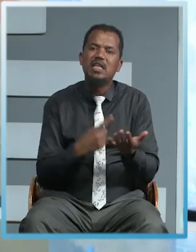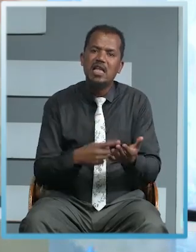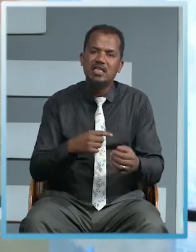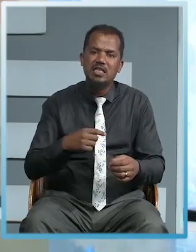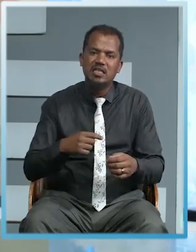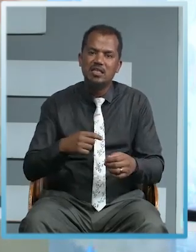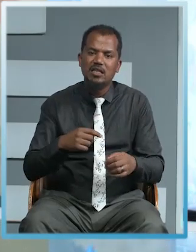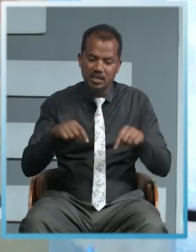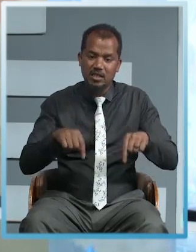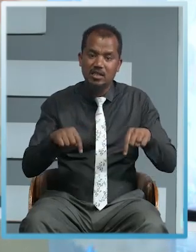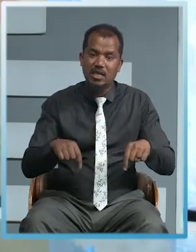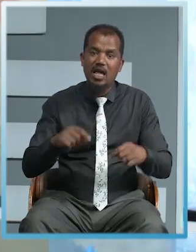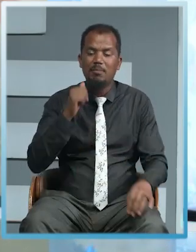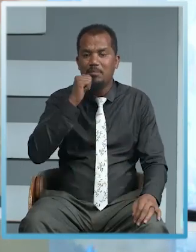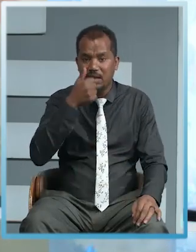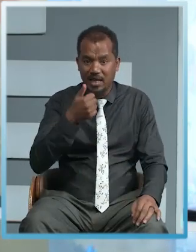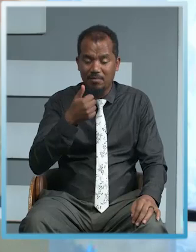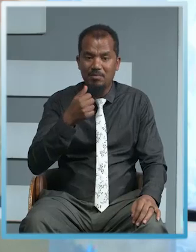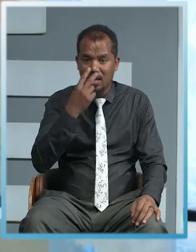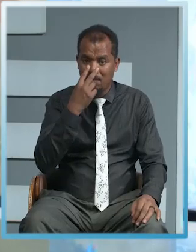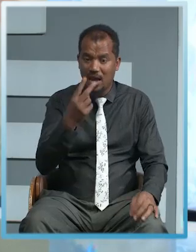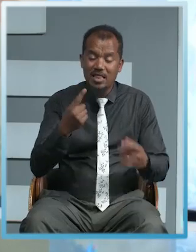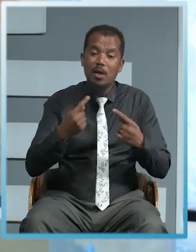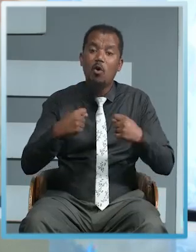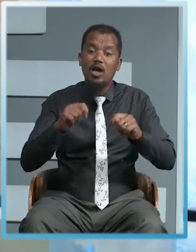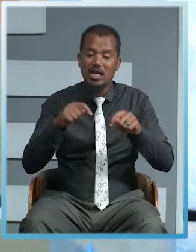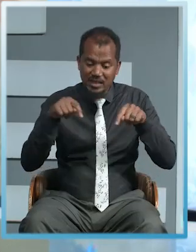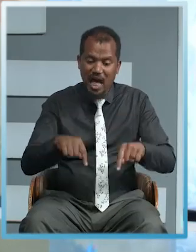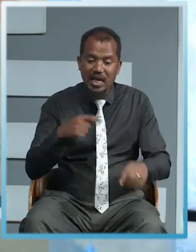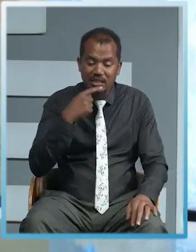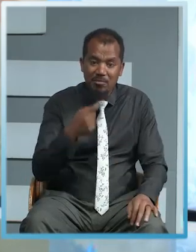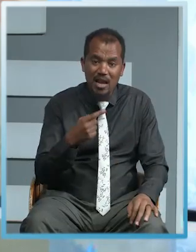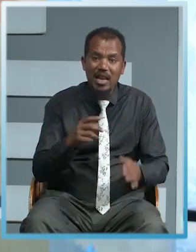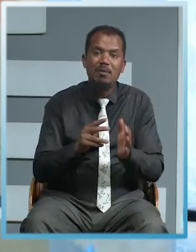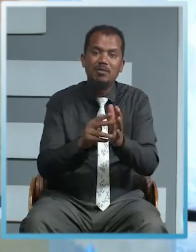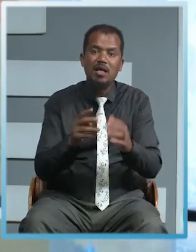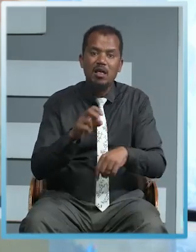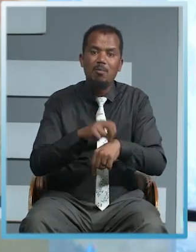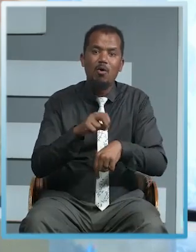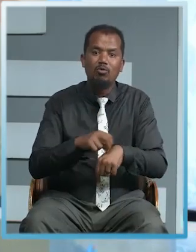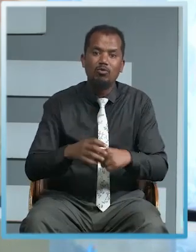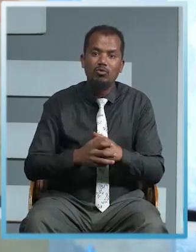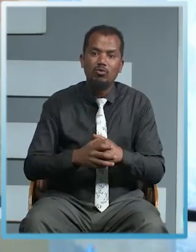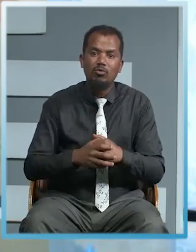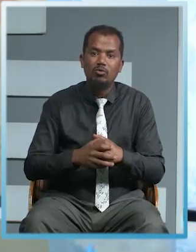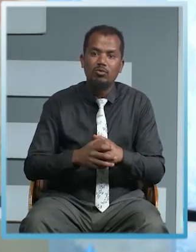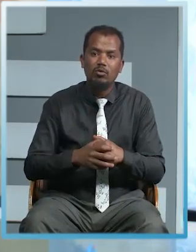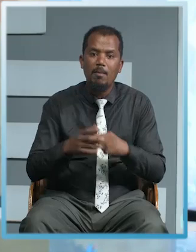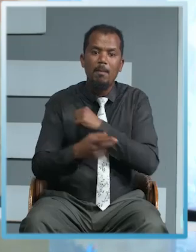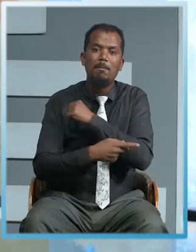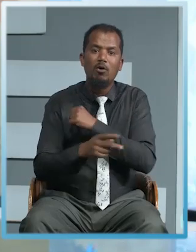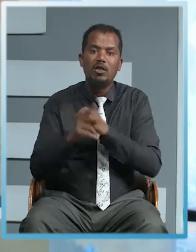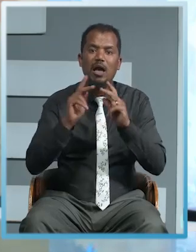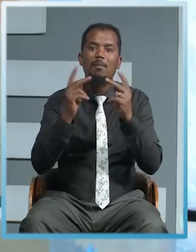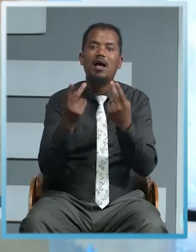ስለዚህ አሁን ዛሬን ነገን ለማየት የሞከረ ዛሬ ሲባል ለምሳሌ በወቅቱ